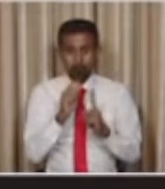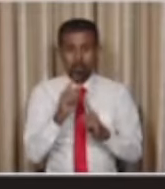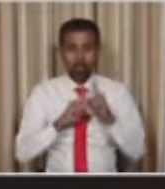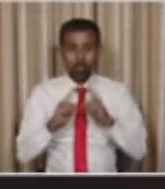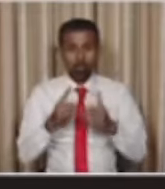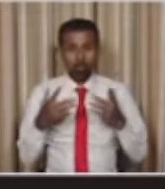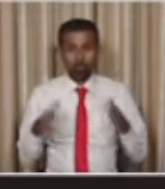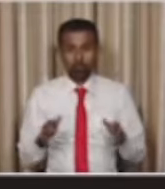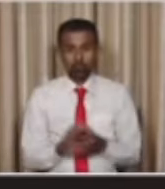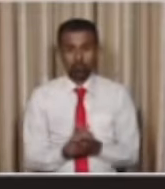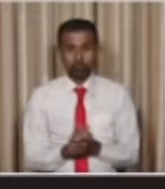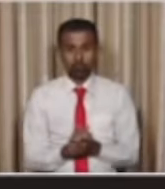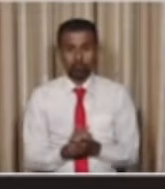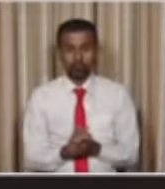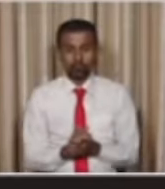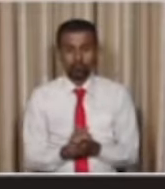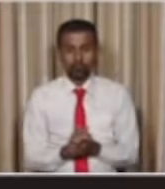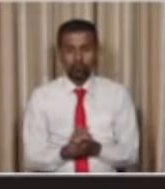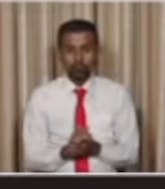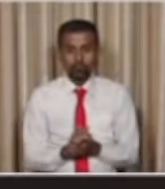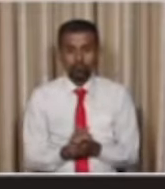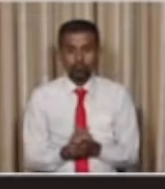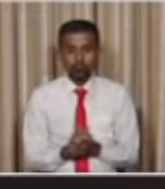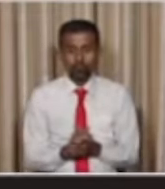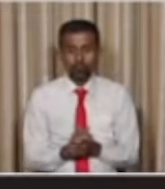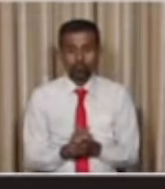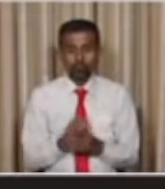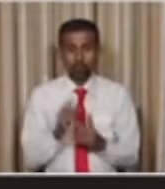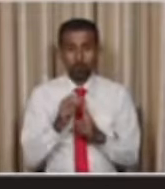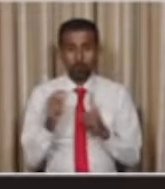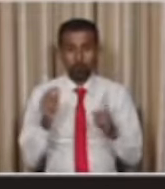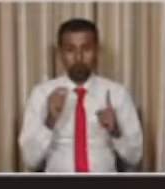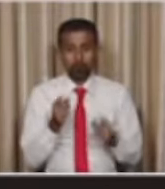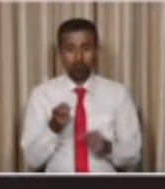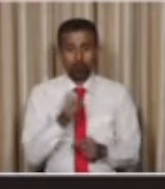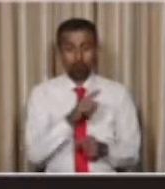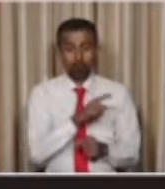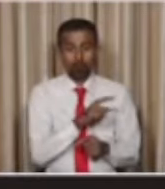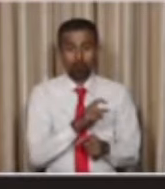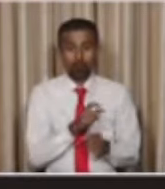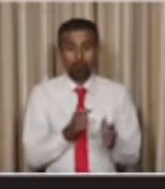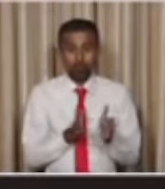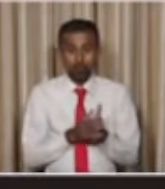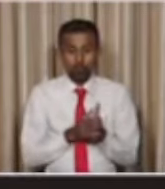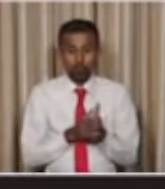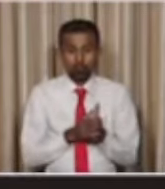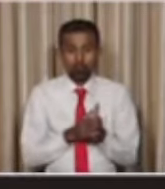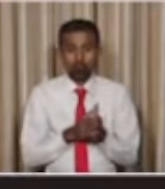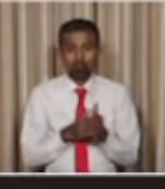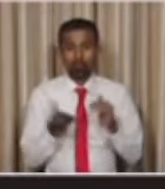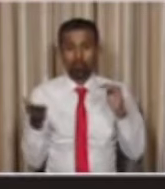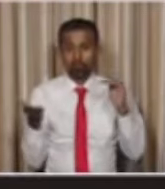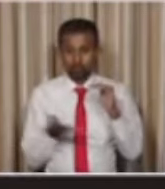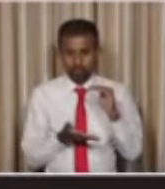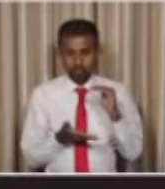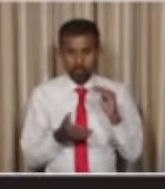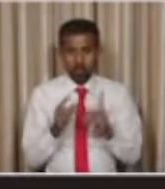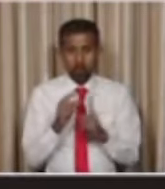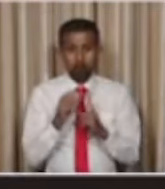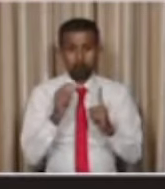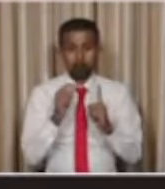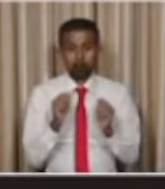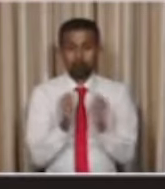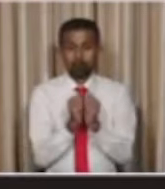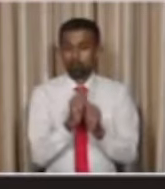agara. Ekane, ansaba parlimen tu itu na anit kar ke saba parlimen tu udah ada, yatin ti ne nisa parlimen tu ek kar